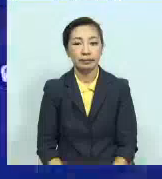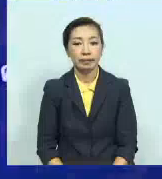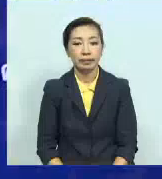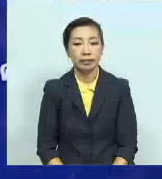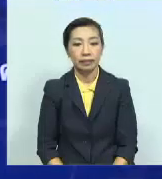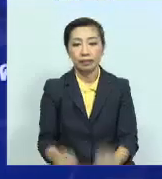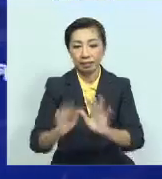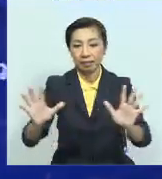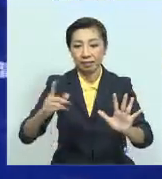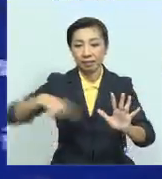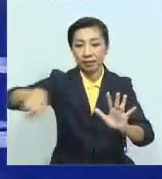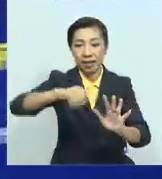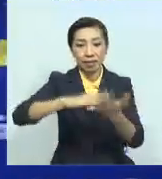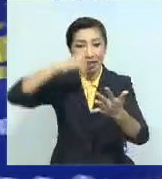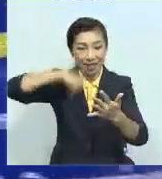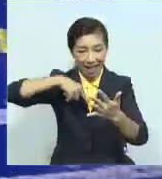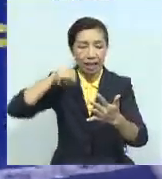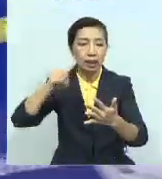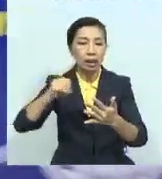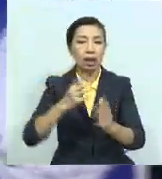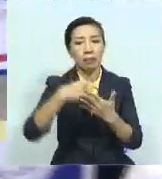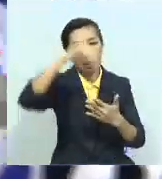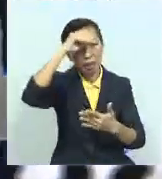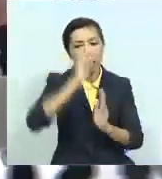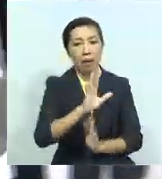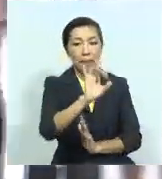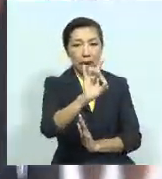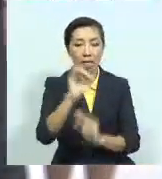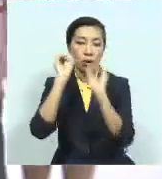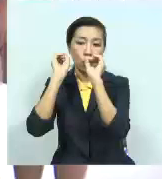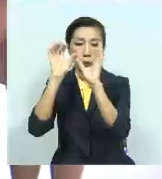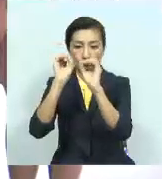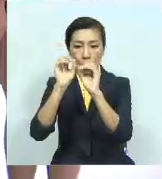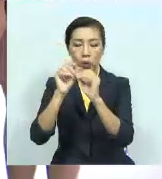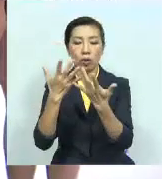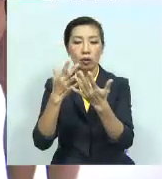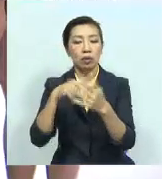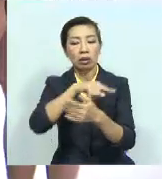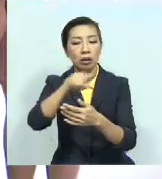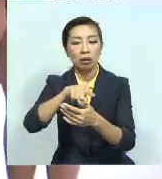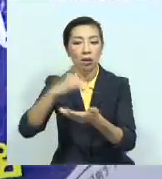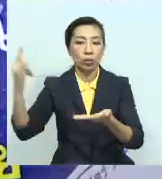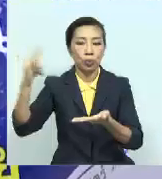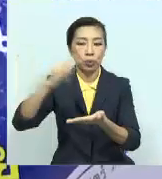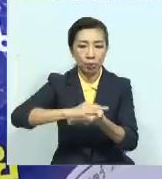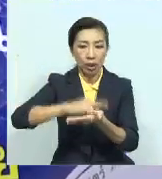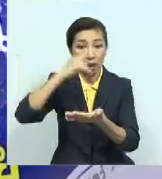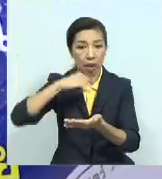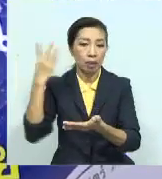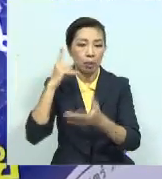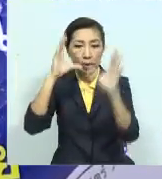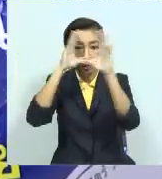คณะผู้แทนประเทศไทยประกอบด้วยนักเรียน8คนและอาจารย์ผู้ควบคุมทีมเดินทางกลับถึงประเทศไทยเมื่อช่วงค่